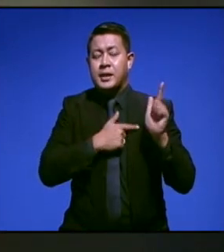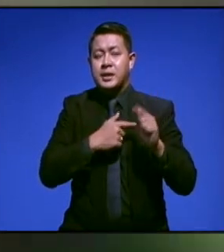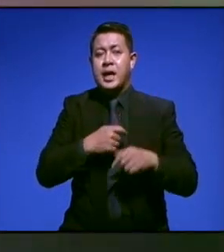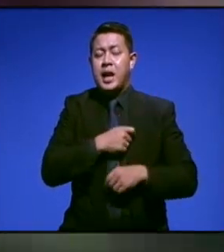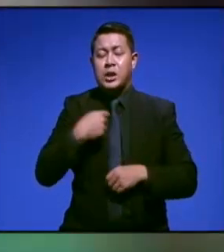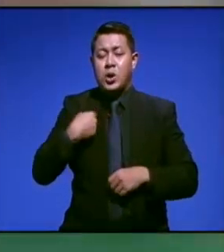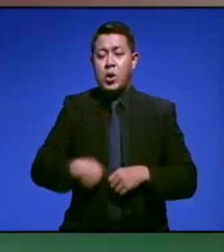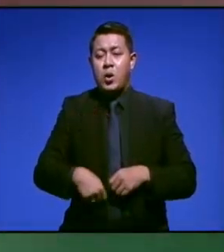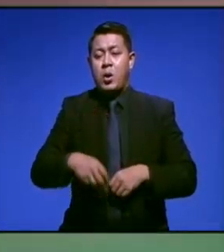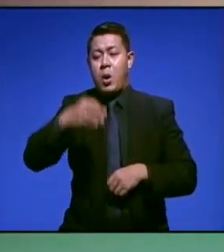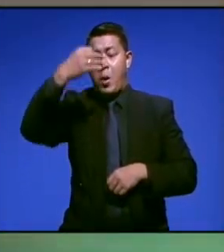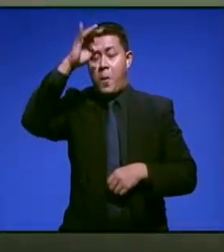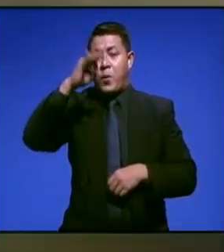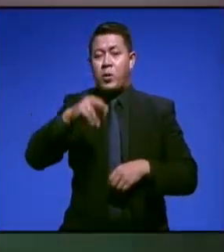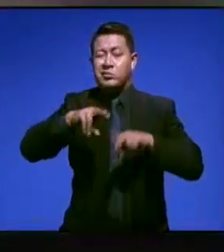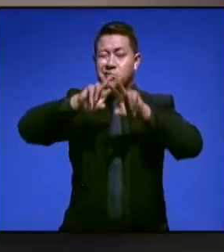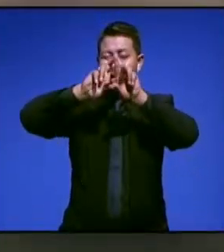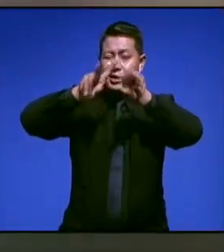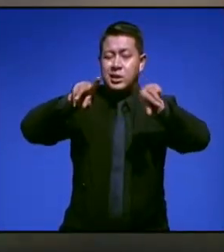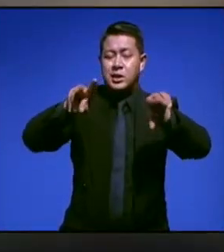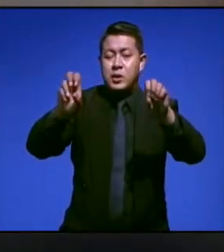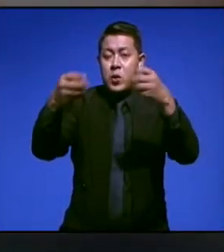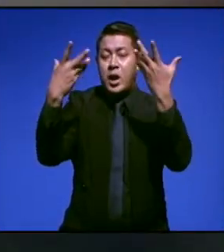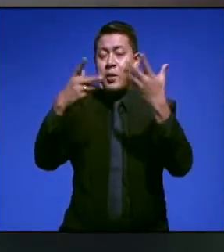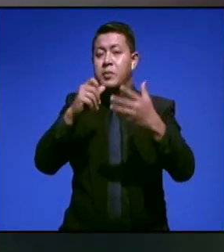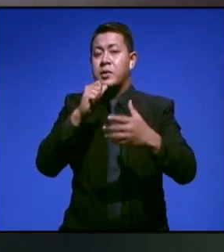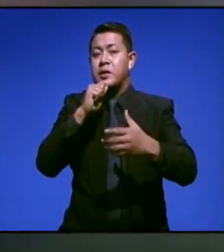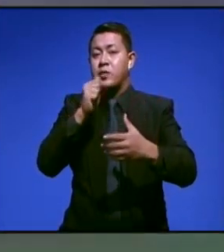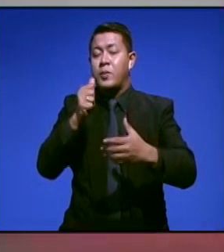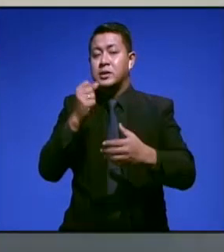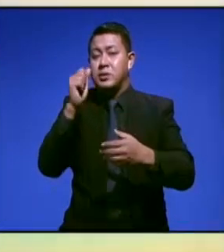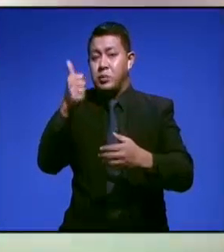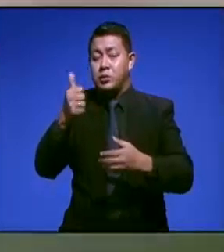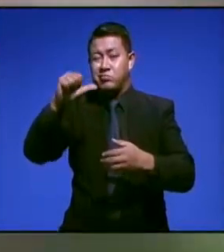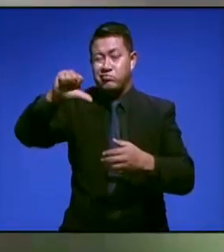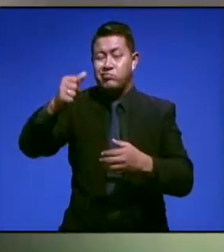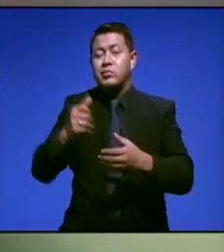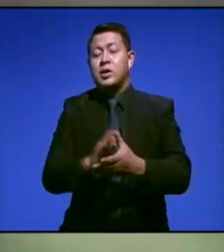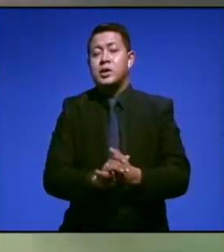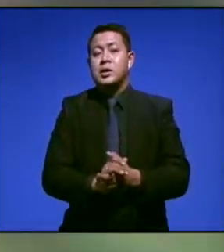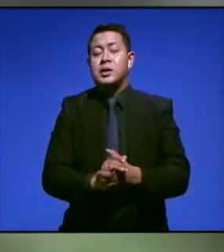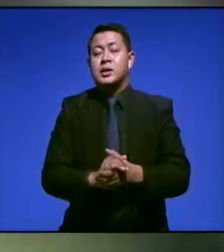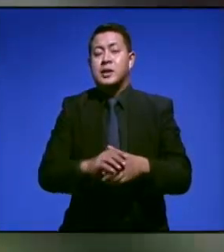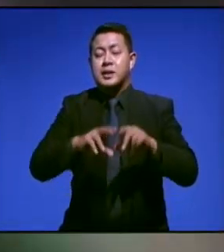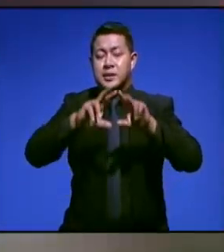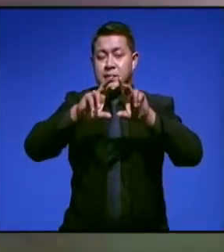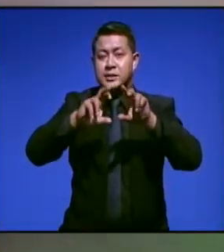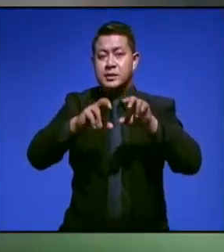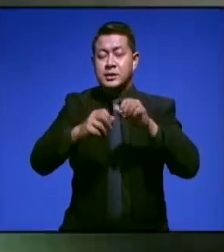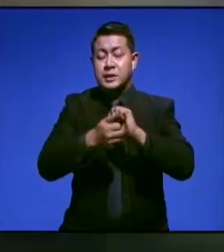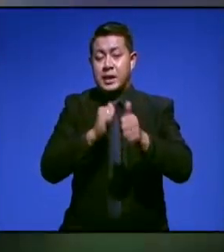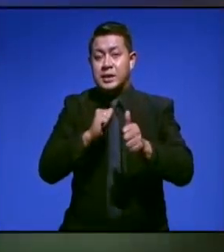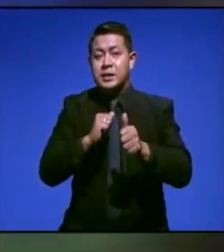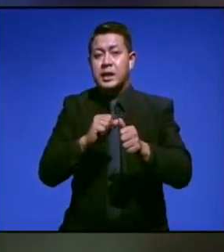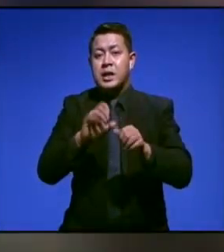Tiongkok. Polisi melakukan penyelidikan untuk mengungkap kebenaran informasi ini. Dari pengecekan di 42 perusahaan laundry di Kelapa